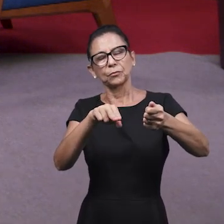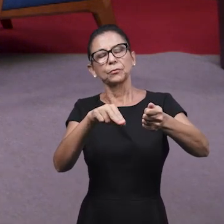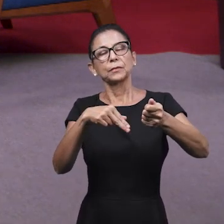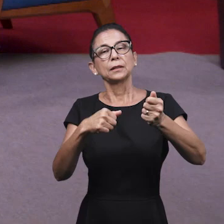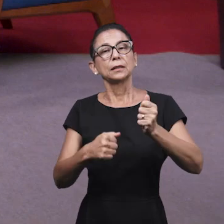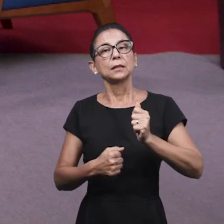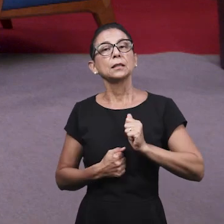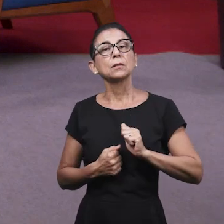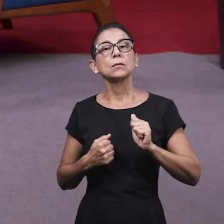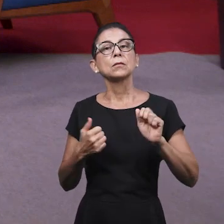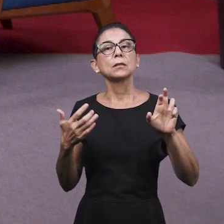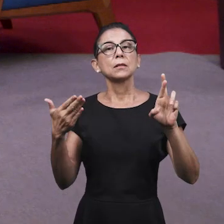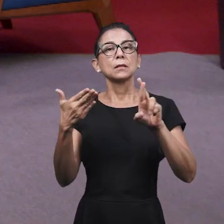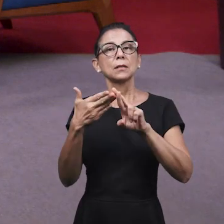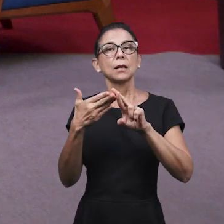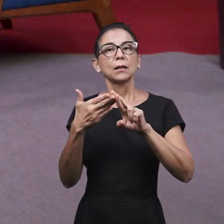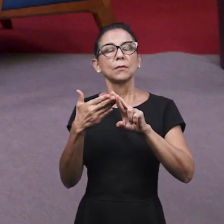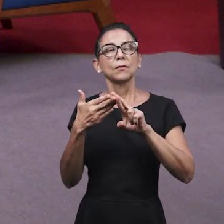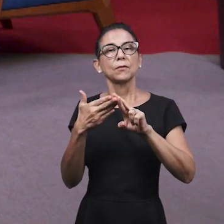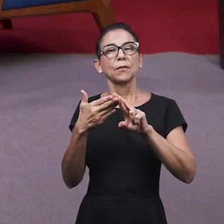quand il a pardonné le péché.